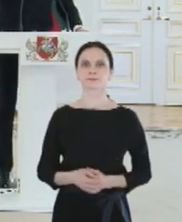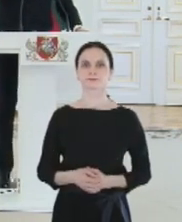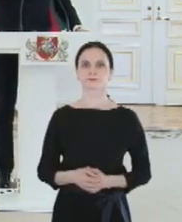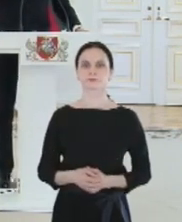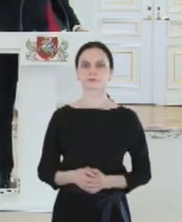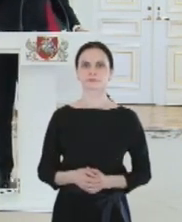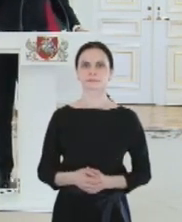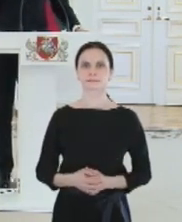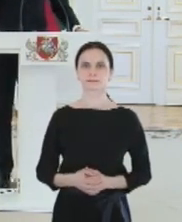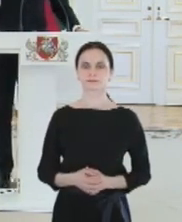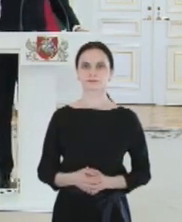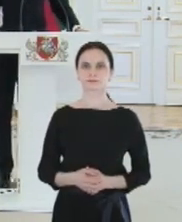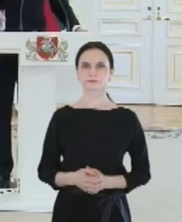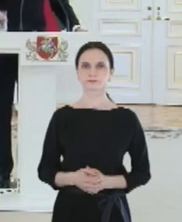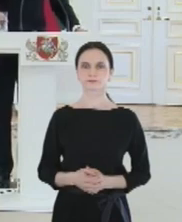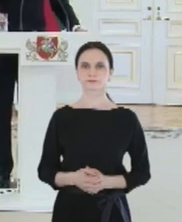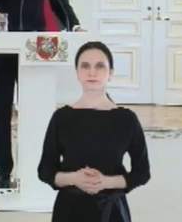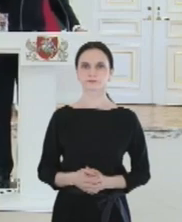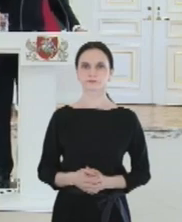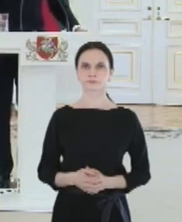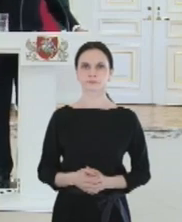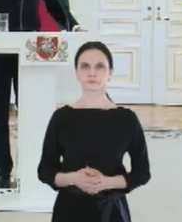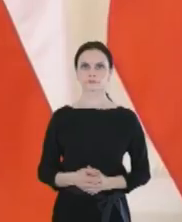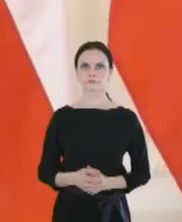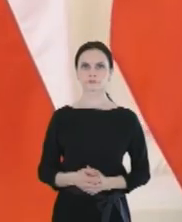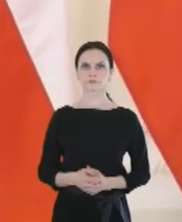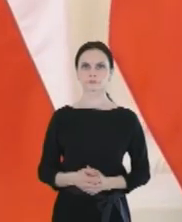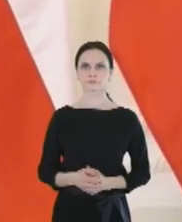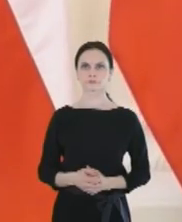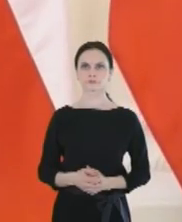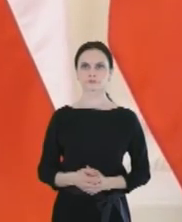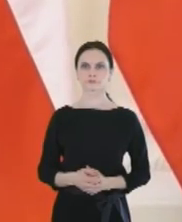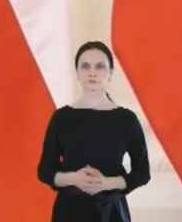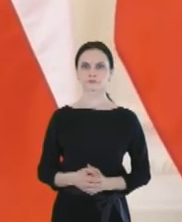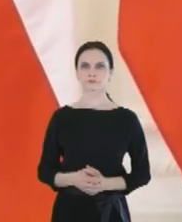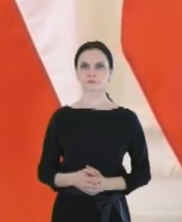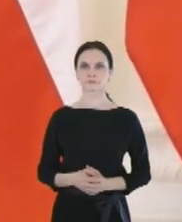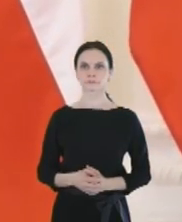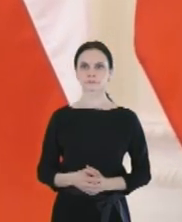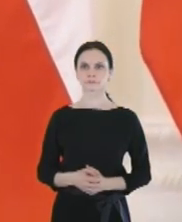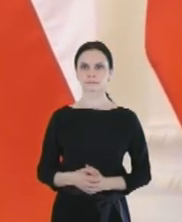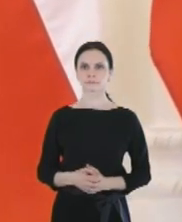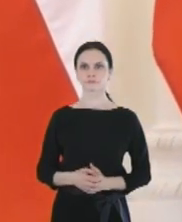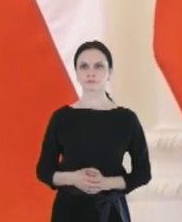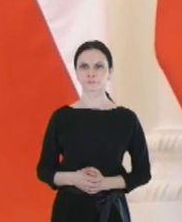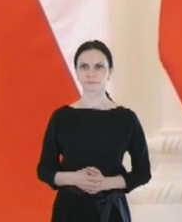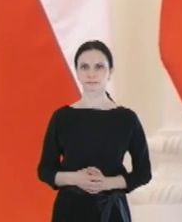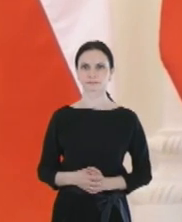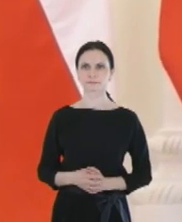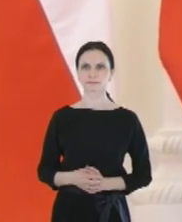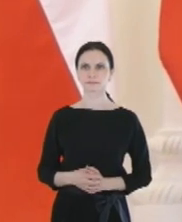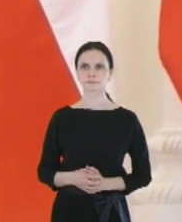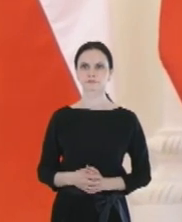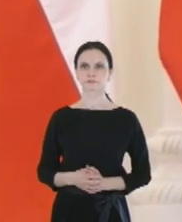Thank you so much, Titanas, for your welcome here today. I'm very happy to be here. We have very